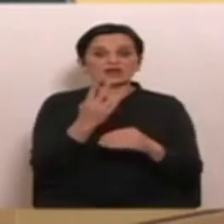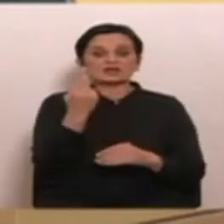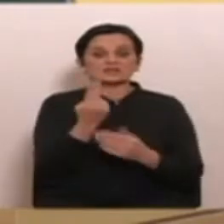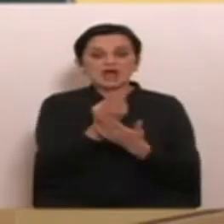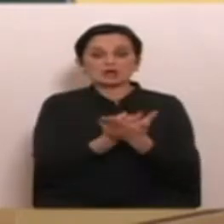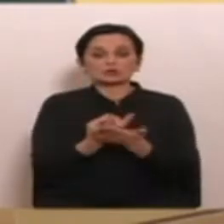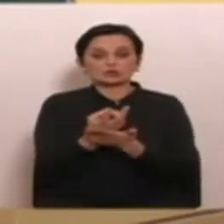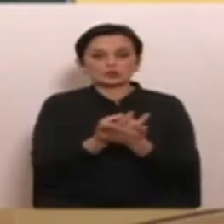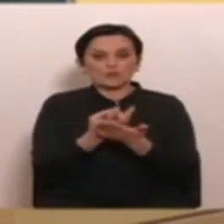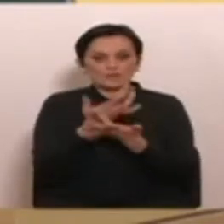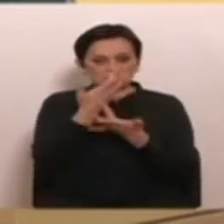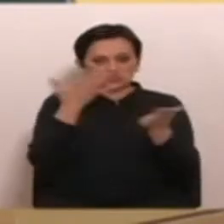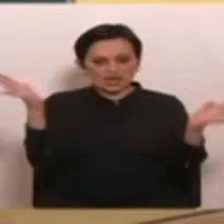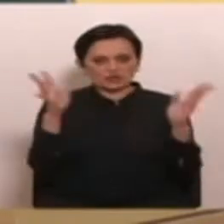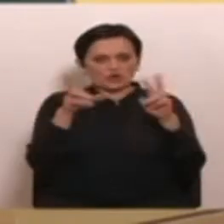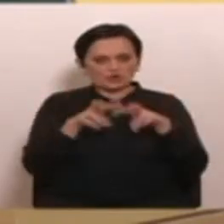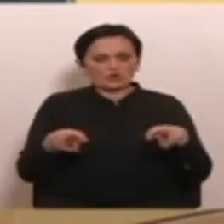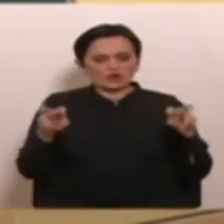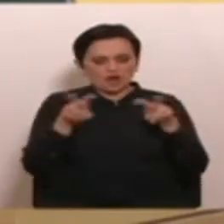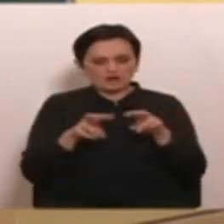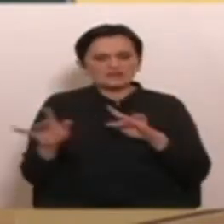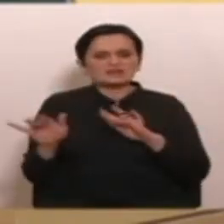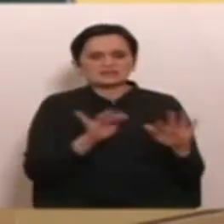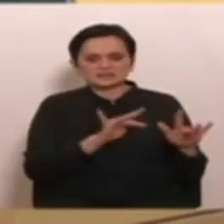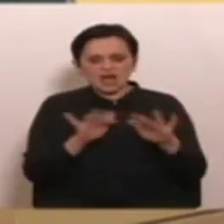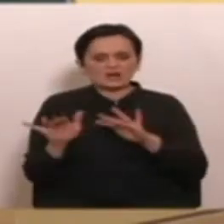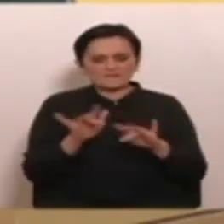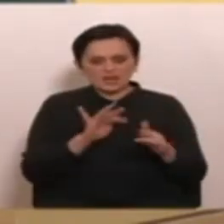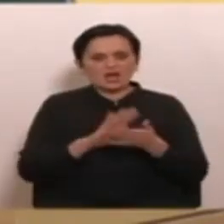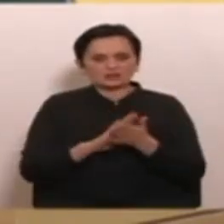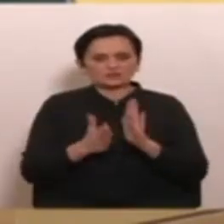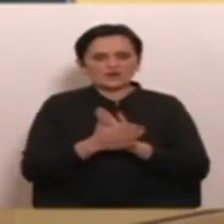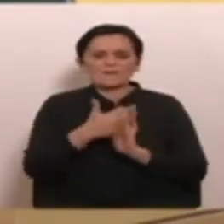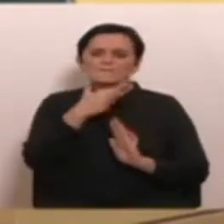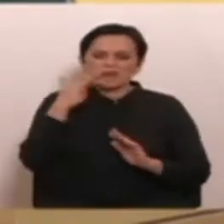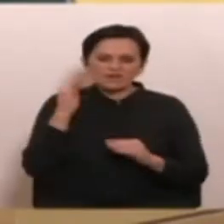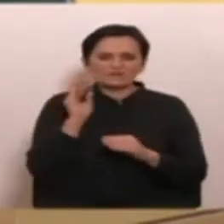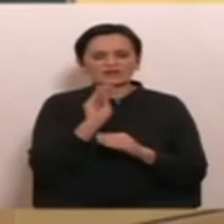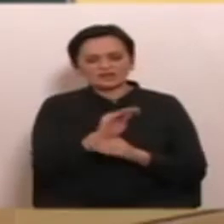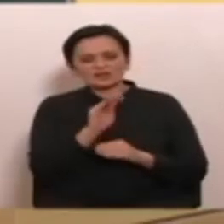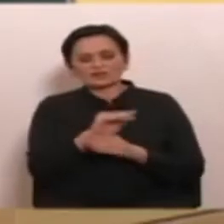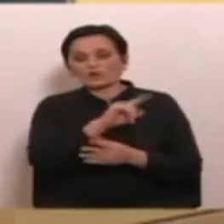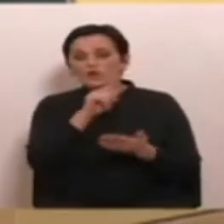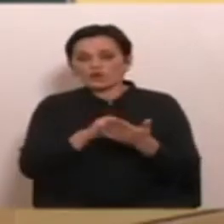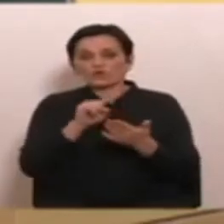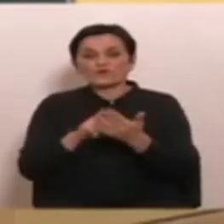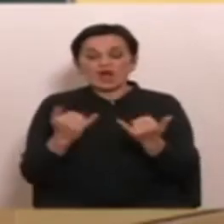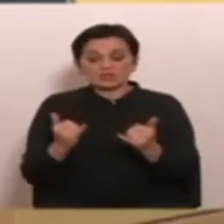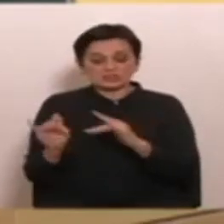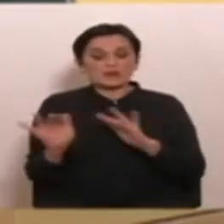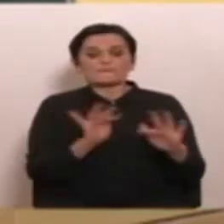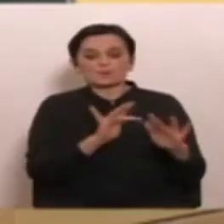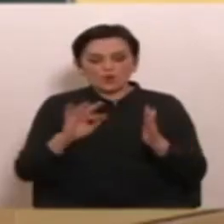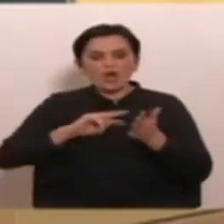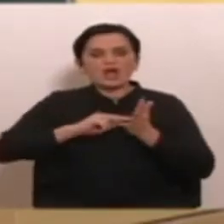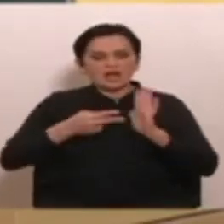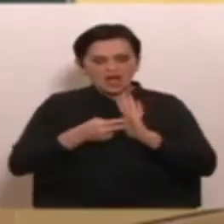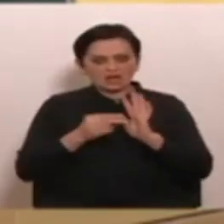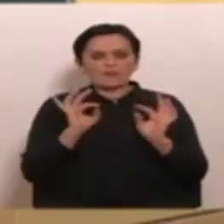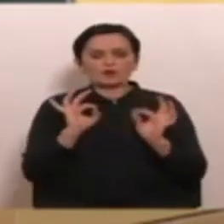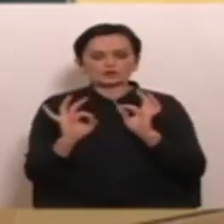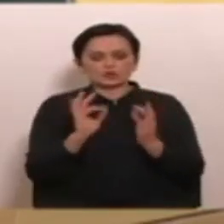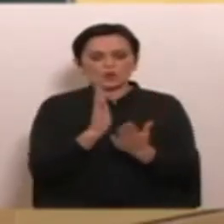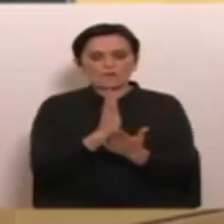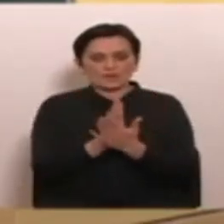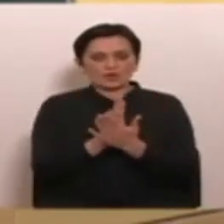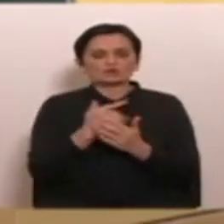განხილვა, ძალიან საქმიან ვითარებაში, ბევრი კრიტიკული კითხვით, მაგრამ ეს პროცესი მიმდინარეობს გეგმაზომიერად და ეს იმას ნიშნავს, რომ ჩვენ ბევრი